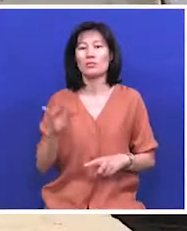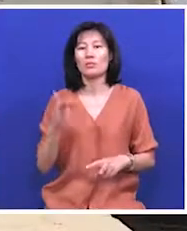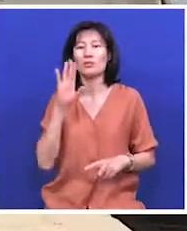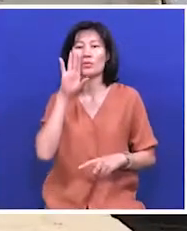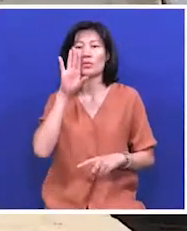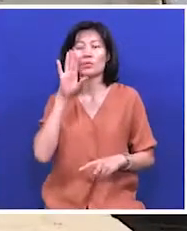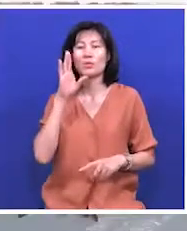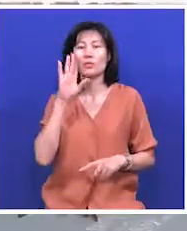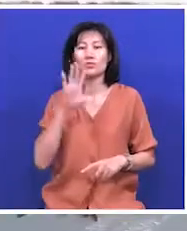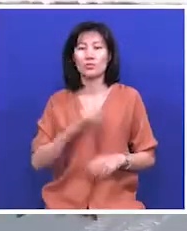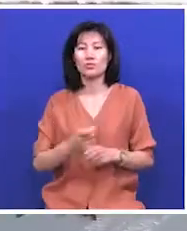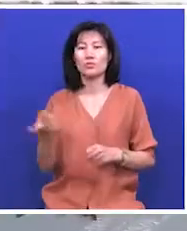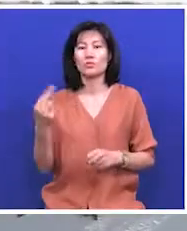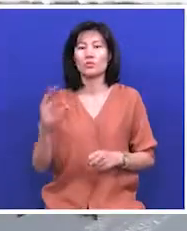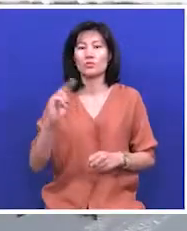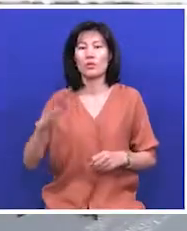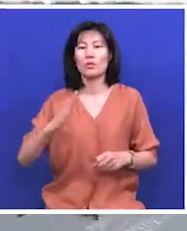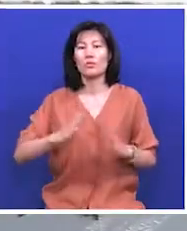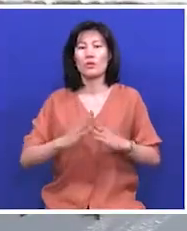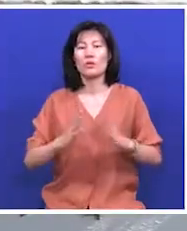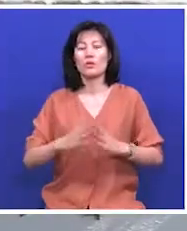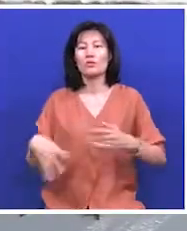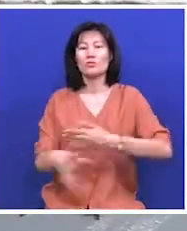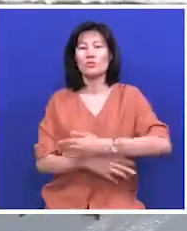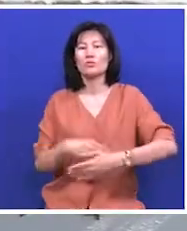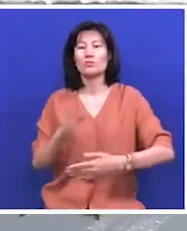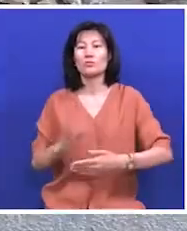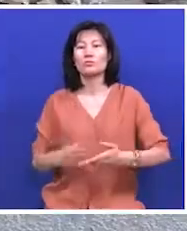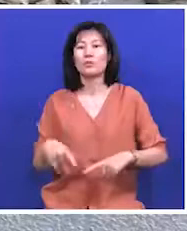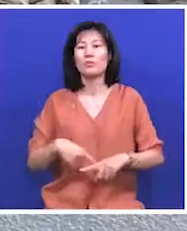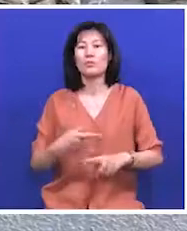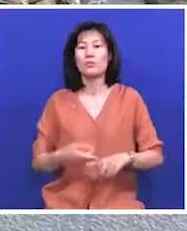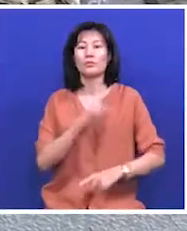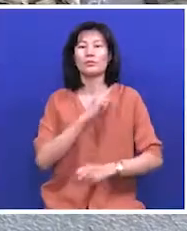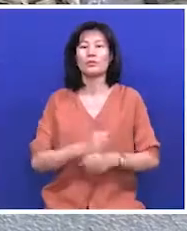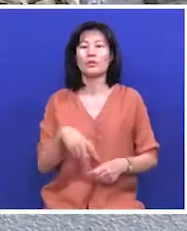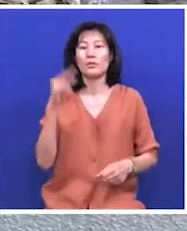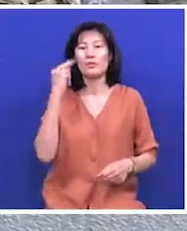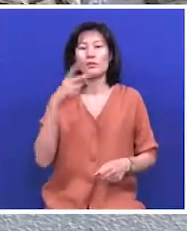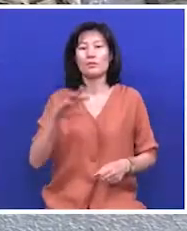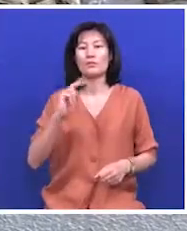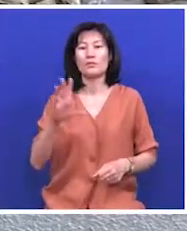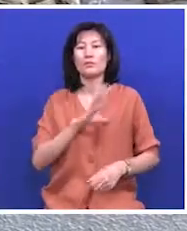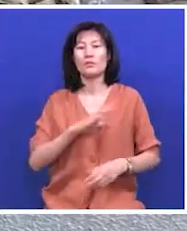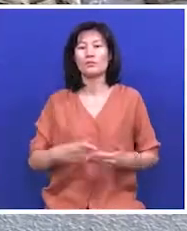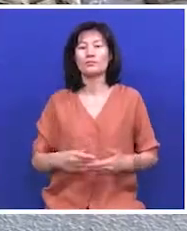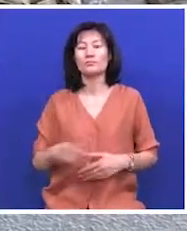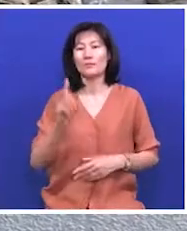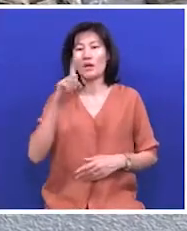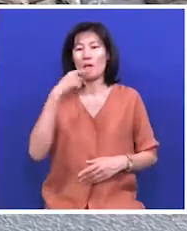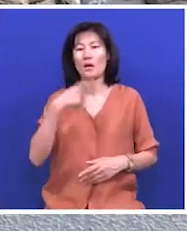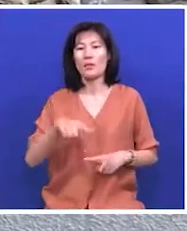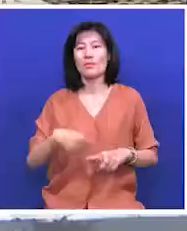топан су астында қалған Достық ауыл тұрғындарының баспана мәселесі толықтай шешілгелі тұр. Мұндағы жұмыс сапасы партиялық бақылауда